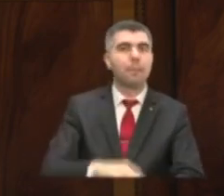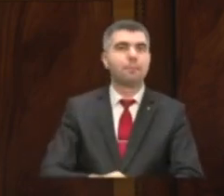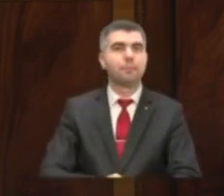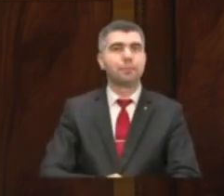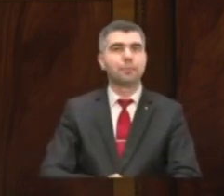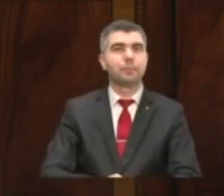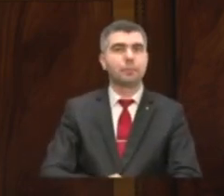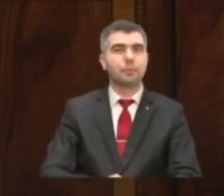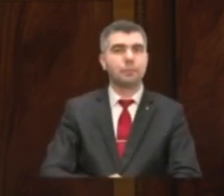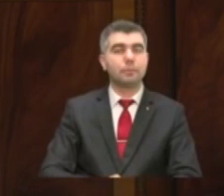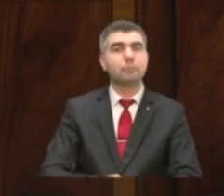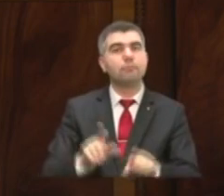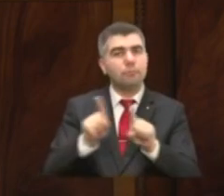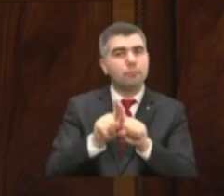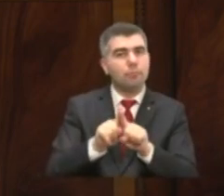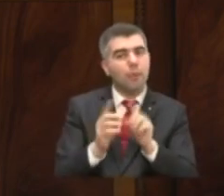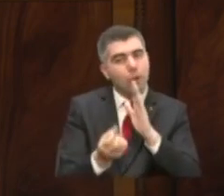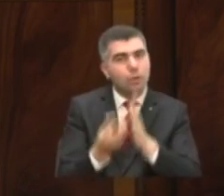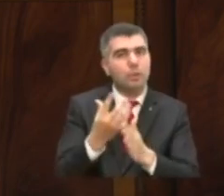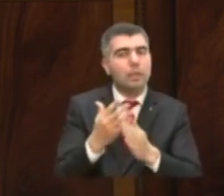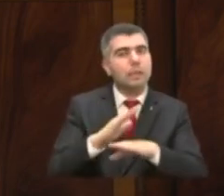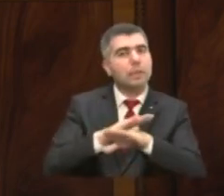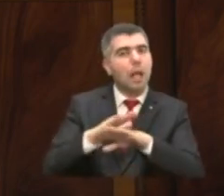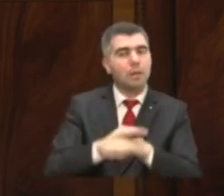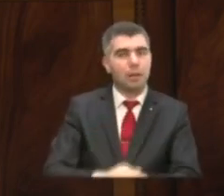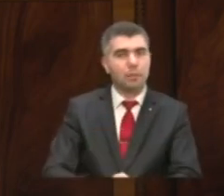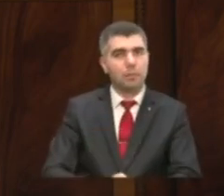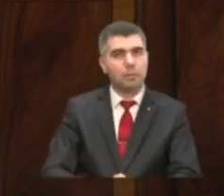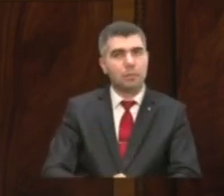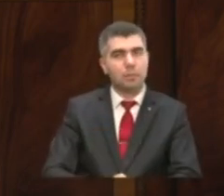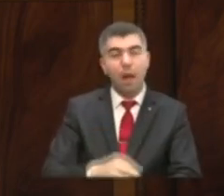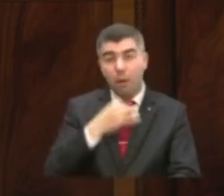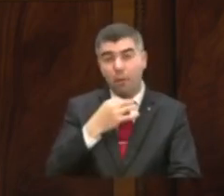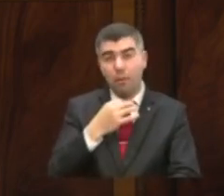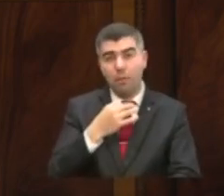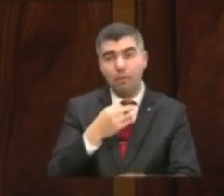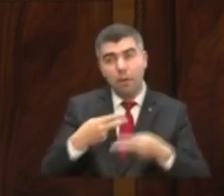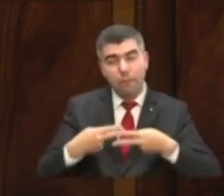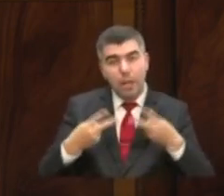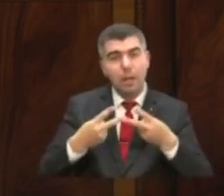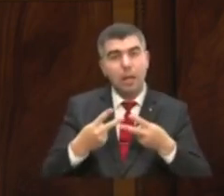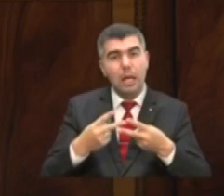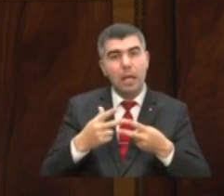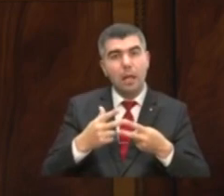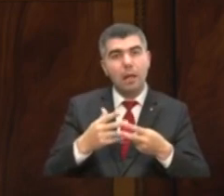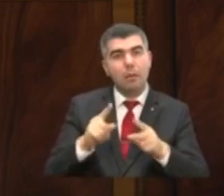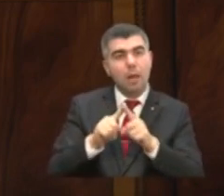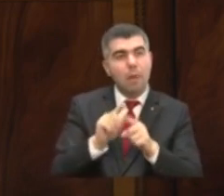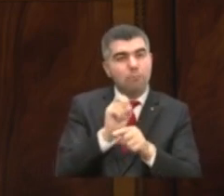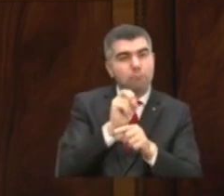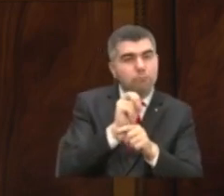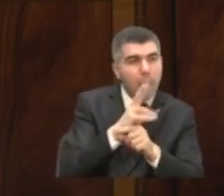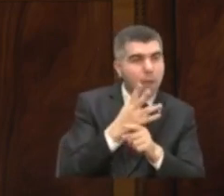وبالتالي فوجدت هذه السياسة. تهدف هذه السياسة الوطنية في مجال الهجرة إلى ضمان حقوق